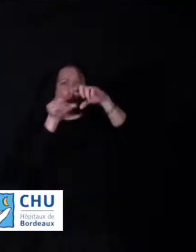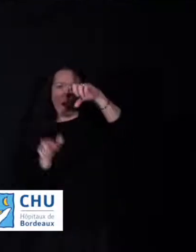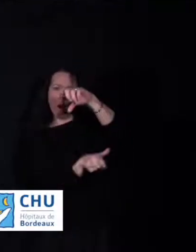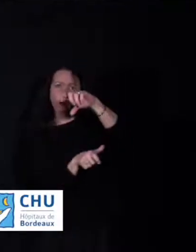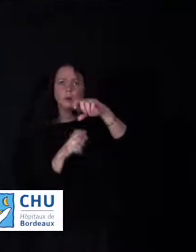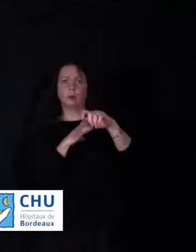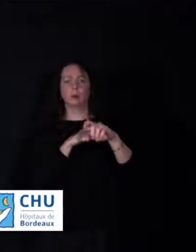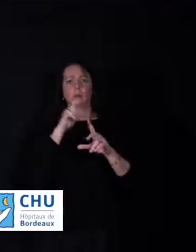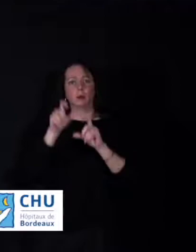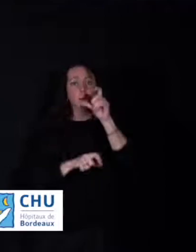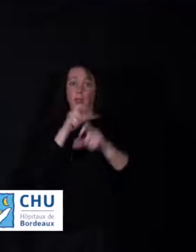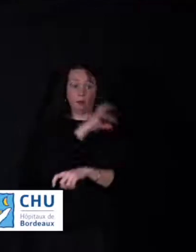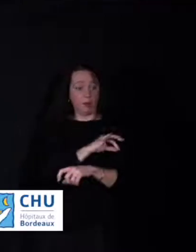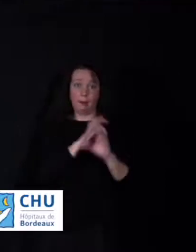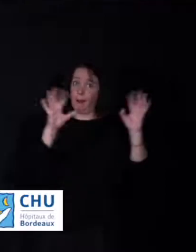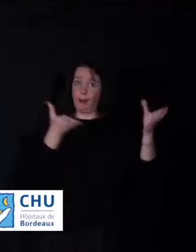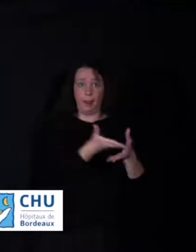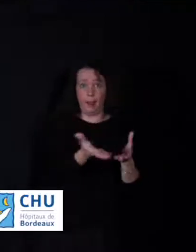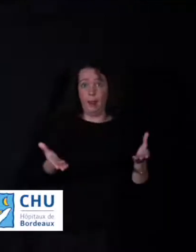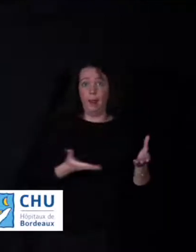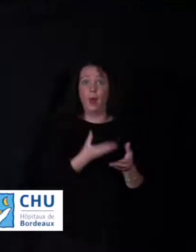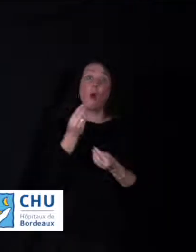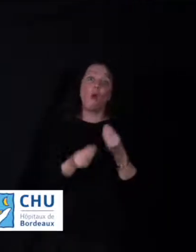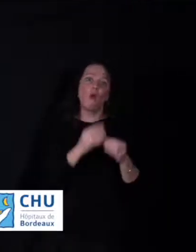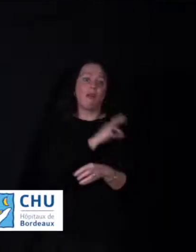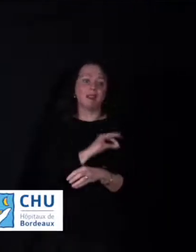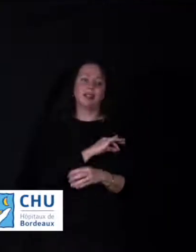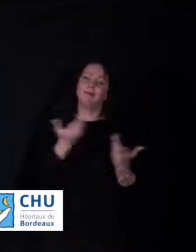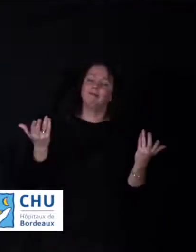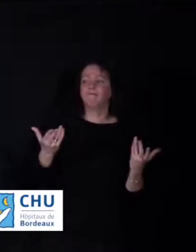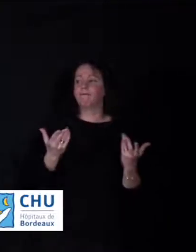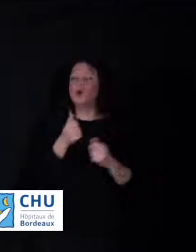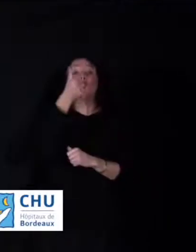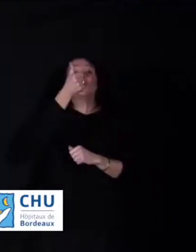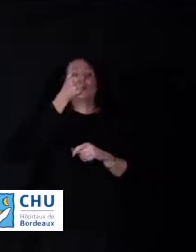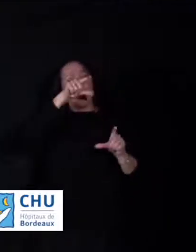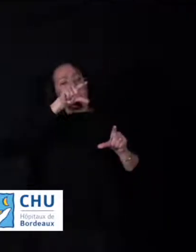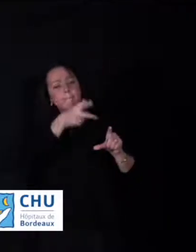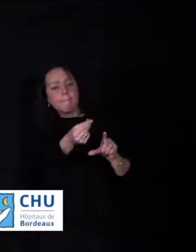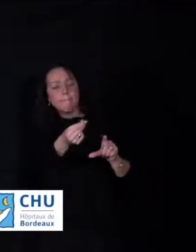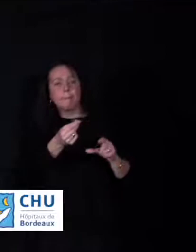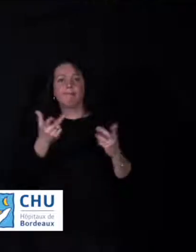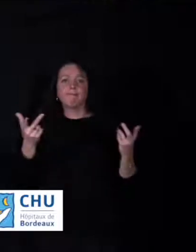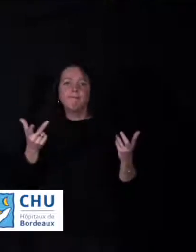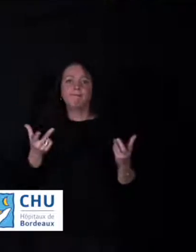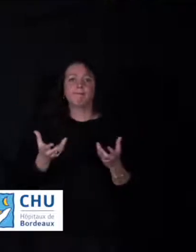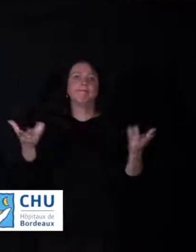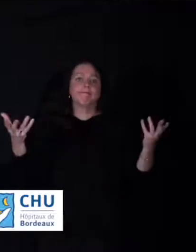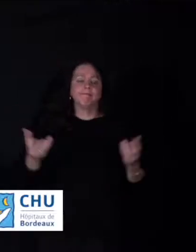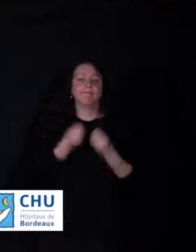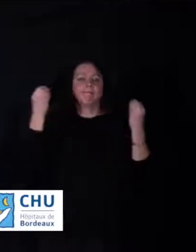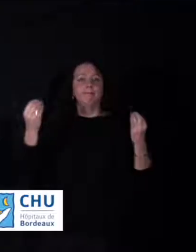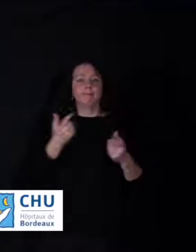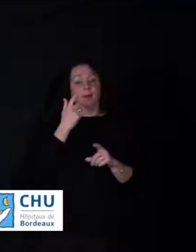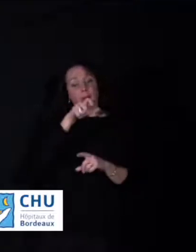des personnes qui n'étaient pas vaccinées ou bien mal vaccinées avec une seule injection. Et ce qui est à déplorer, hélas, c'est que parmi